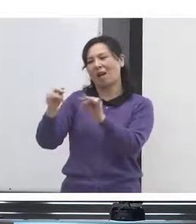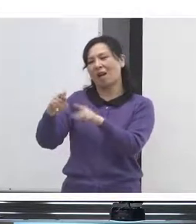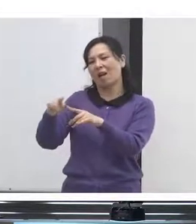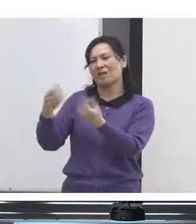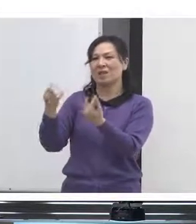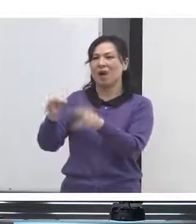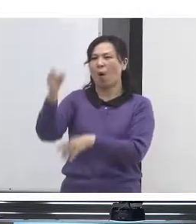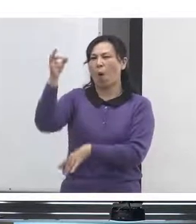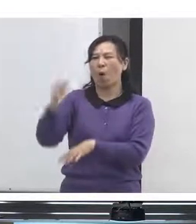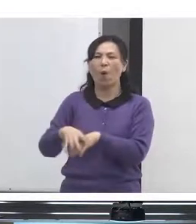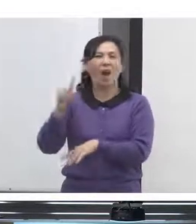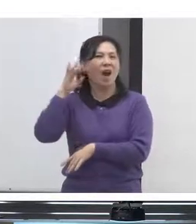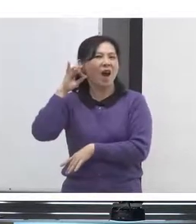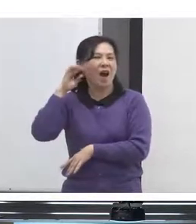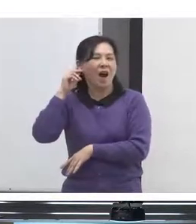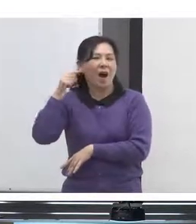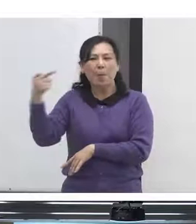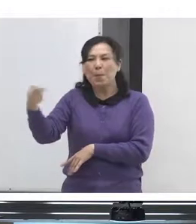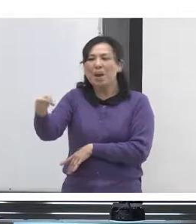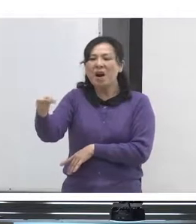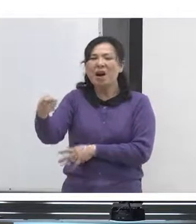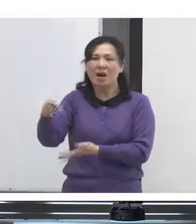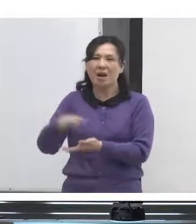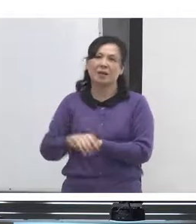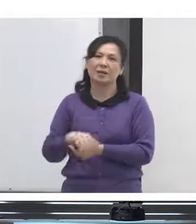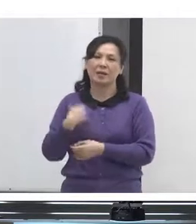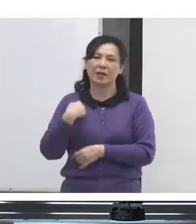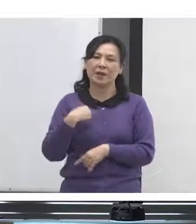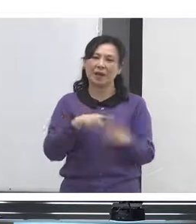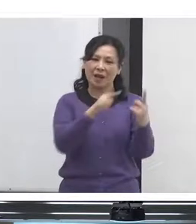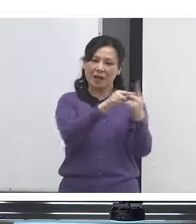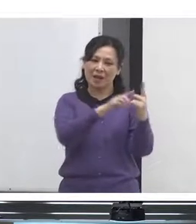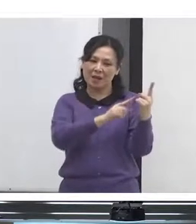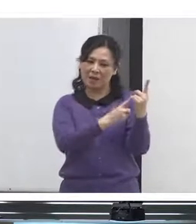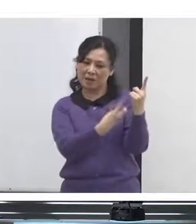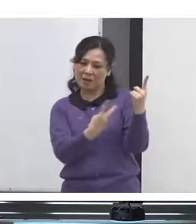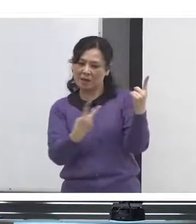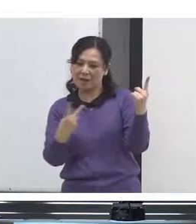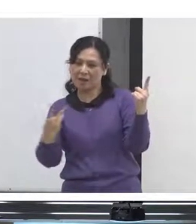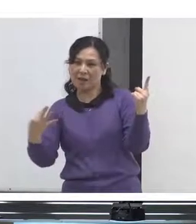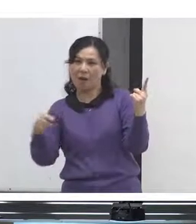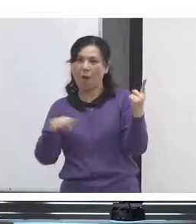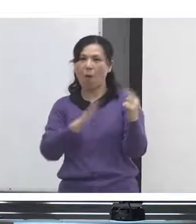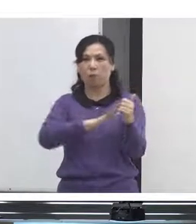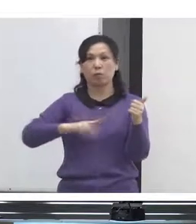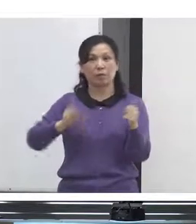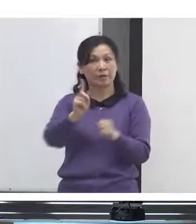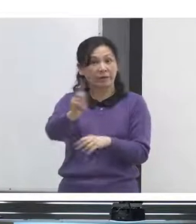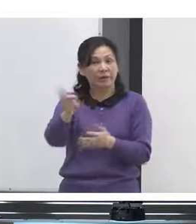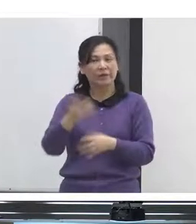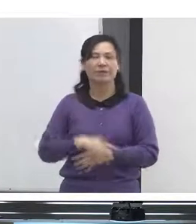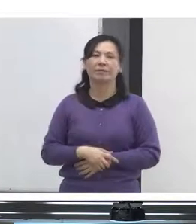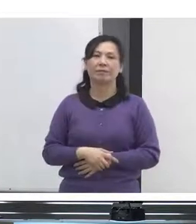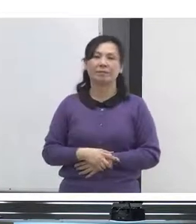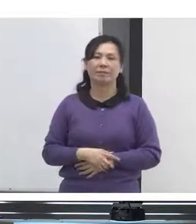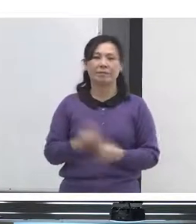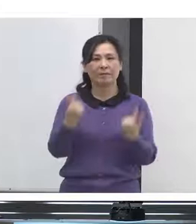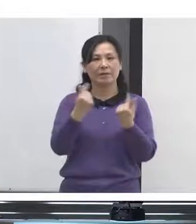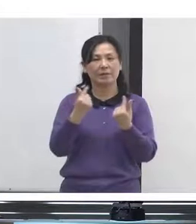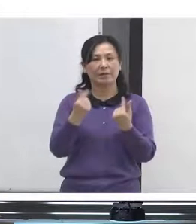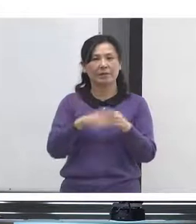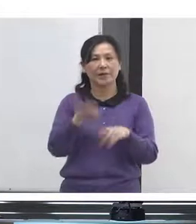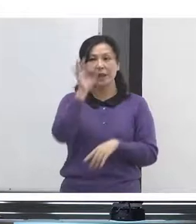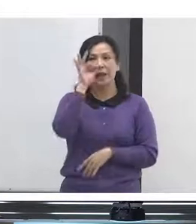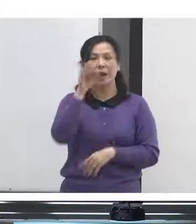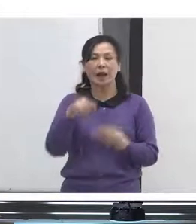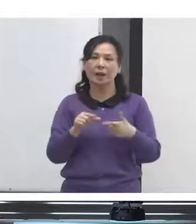噪音也比较低，那这个是属于一个因子对其他因子的一个相关分析。所以大家知道说其实像我们看第五个